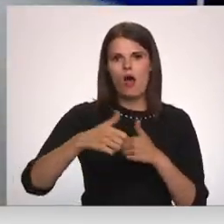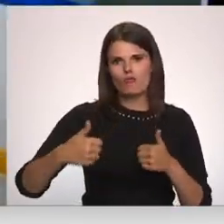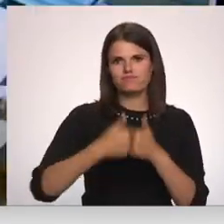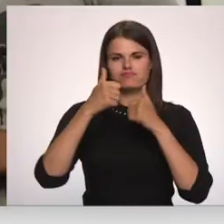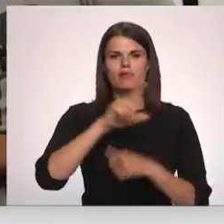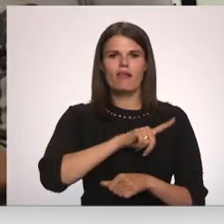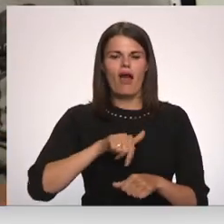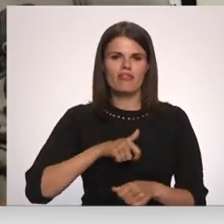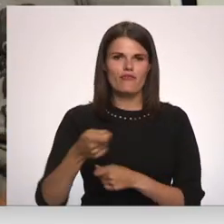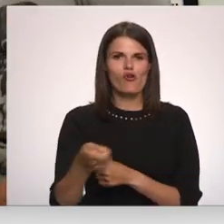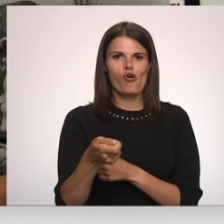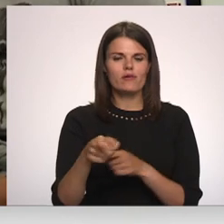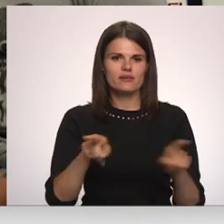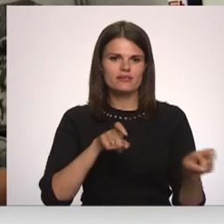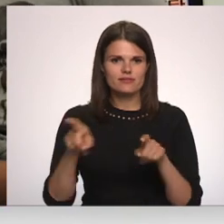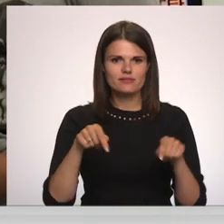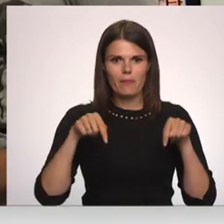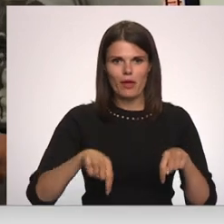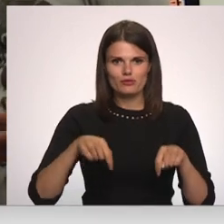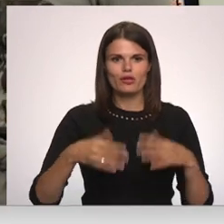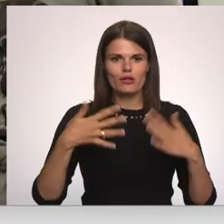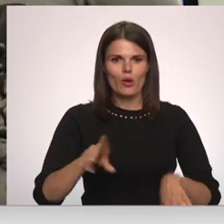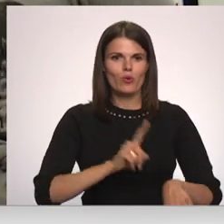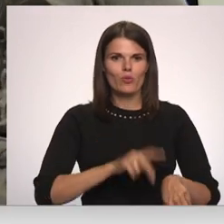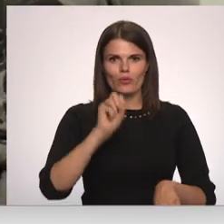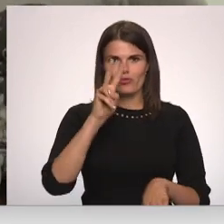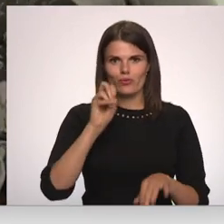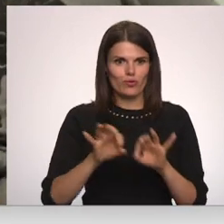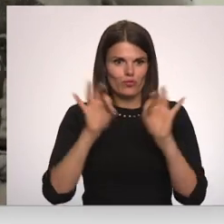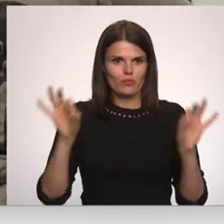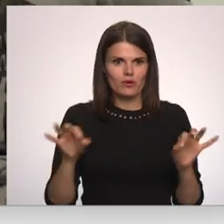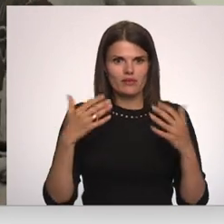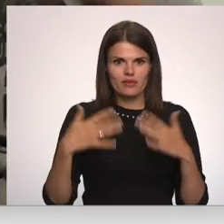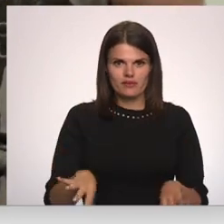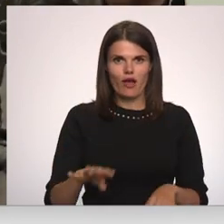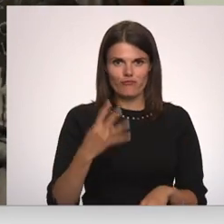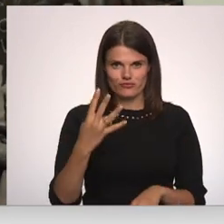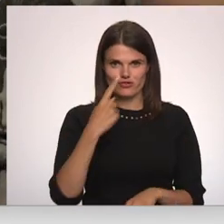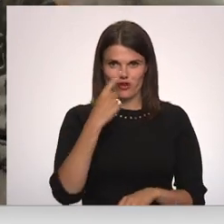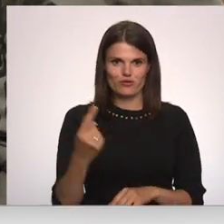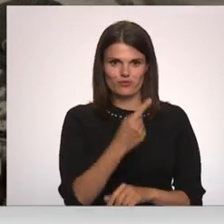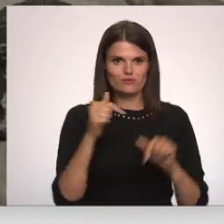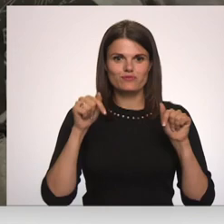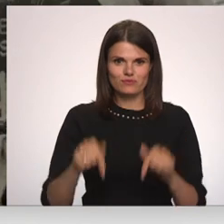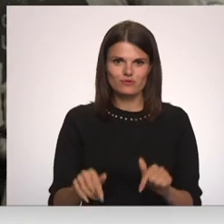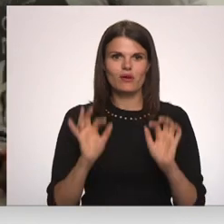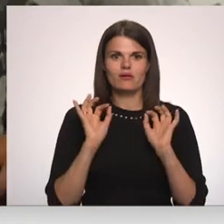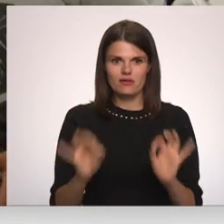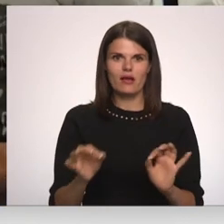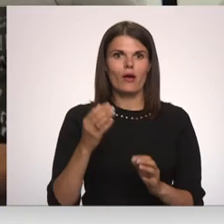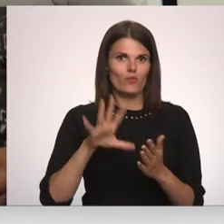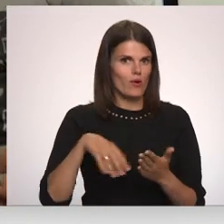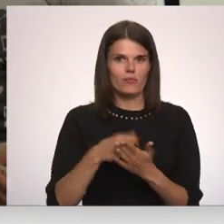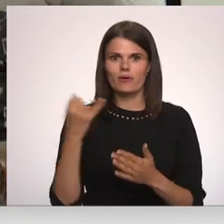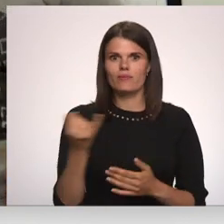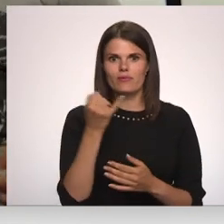hokeja izlasi. Mēs jau ten no 12. esam un es nezinu, cik mēs ilgi. Šī jau ir 4. stunda? Jā. Joprojām